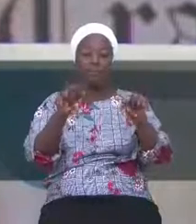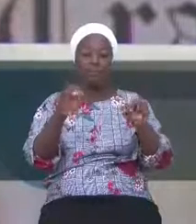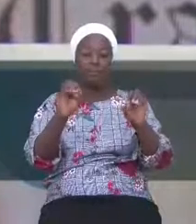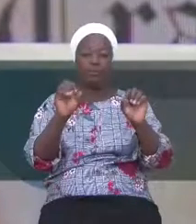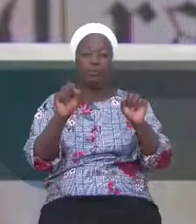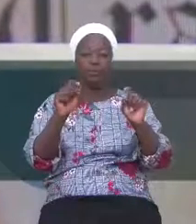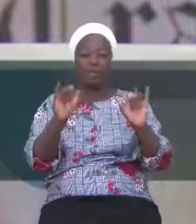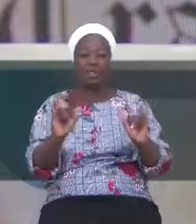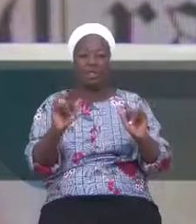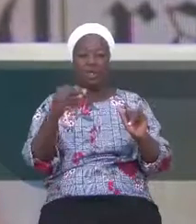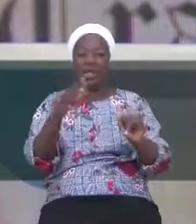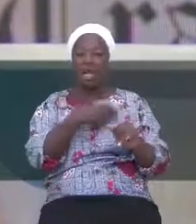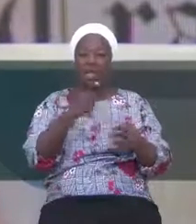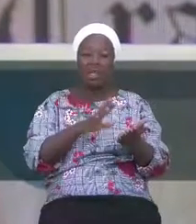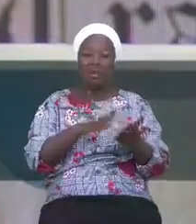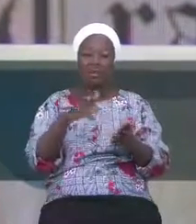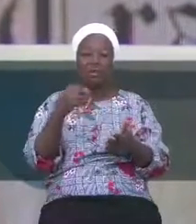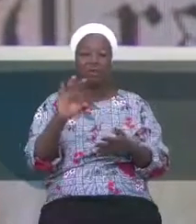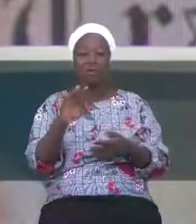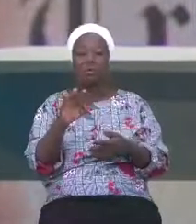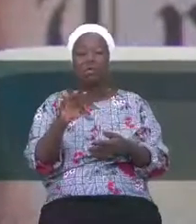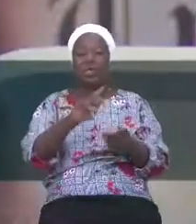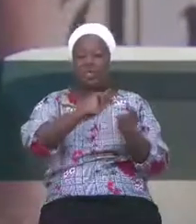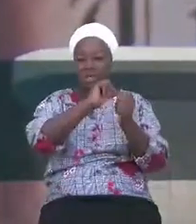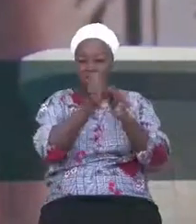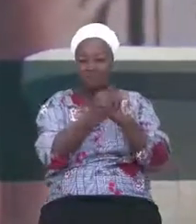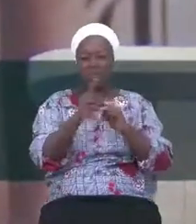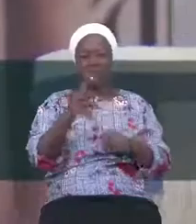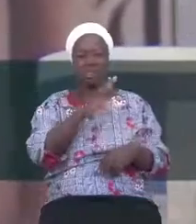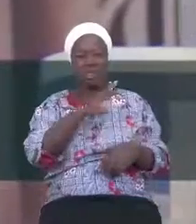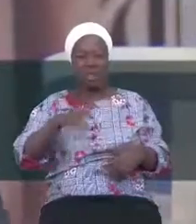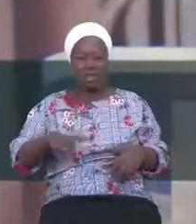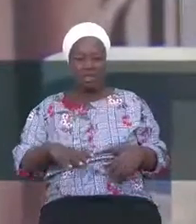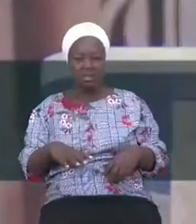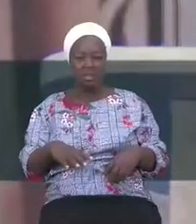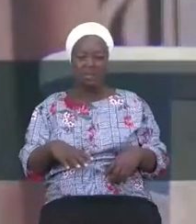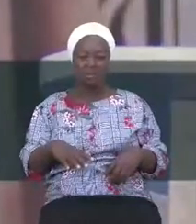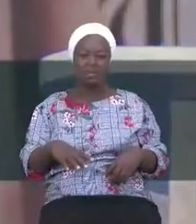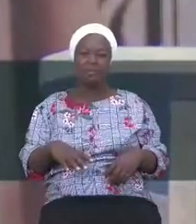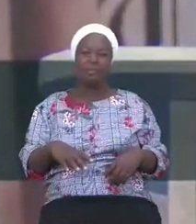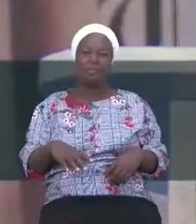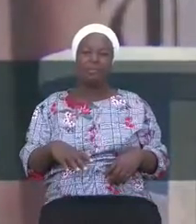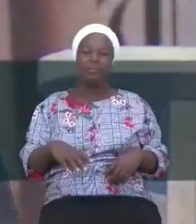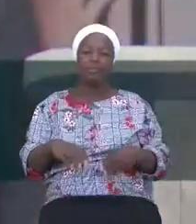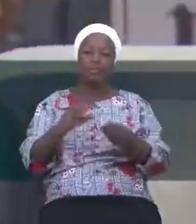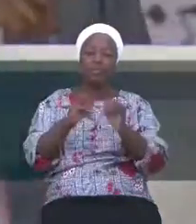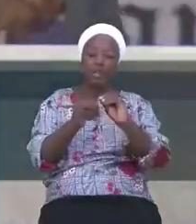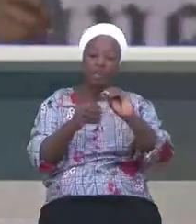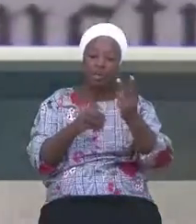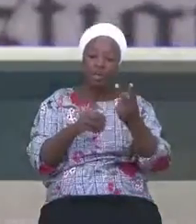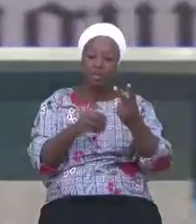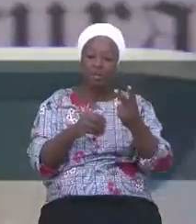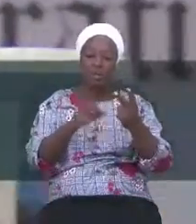Christ transfiguré. La majesté et la gloire du Christ transfiguré. Deuxième